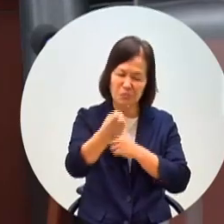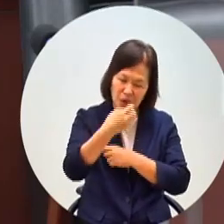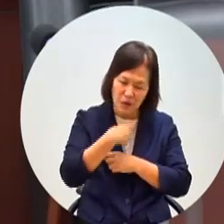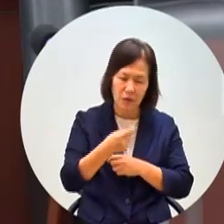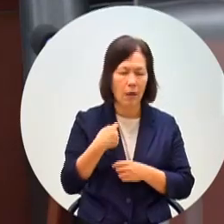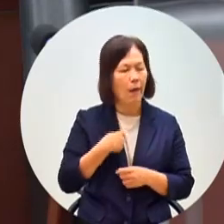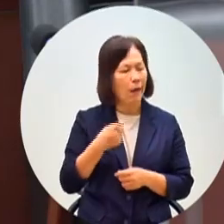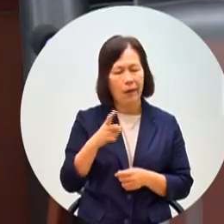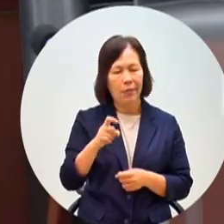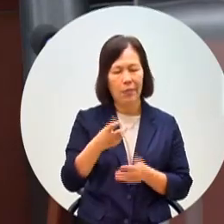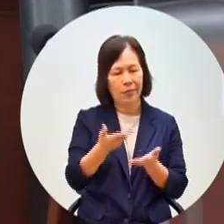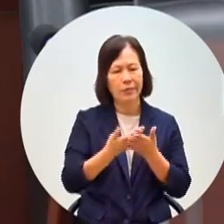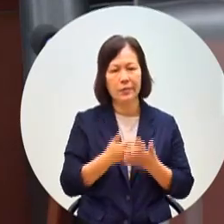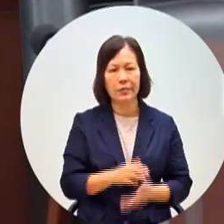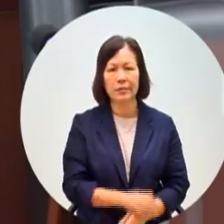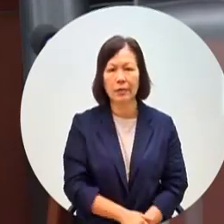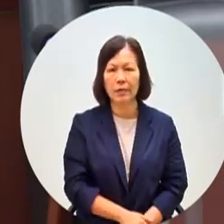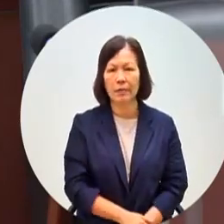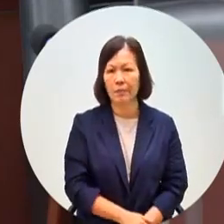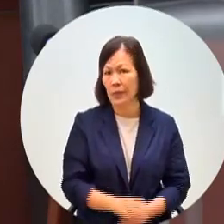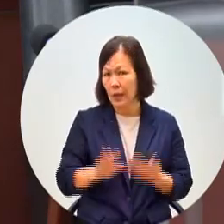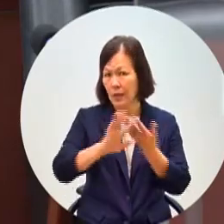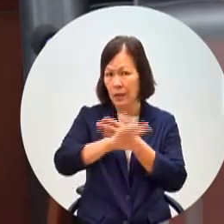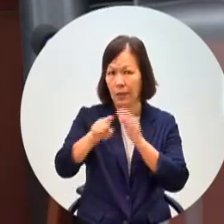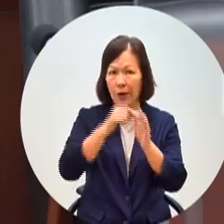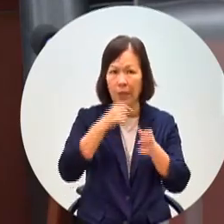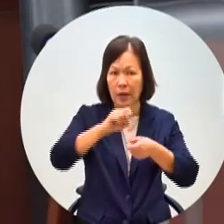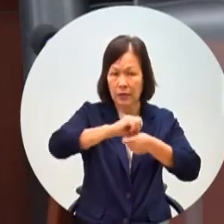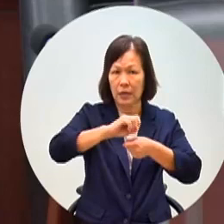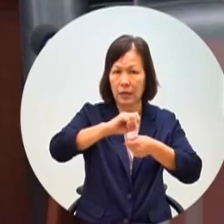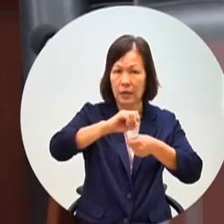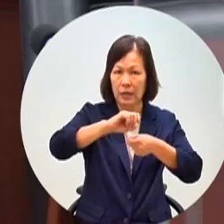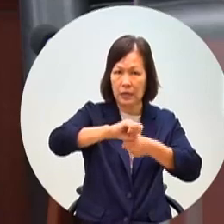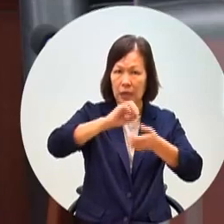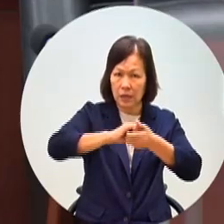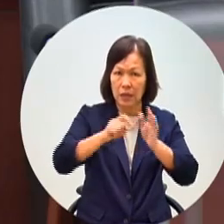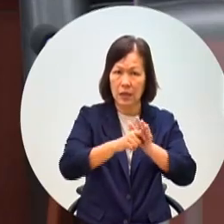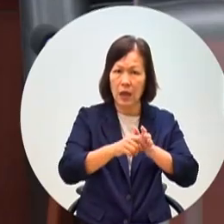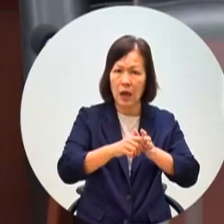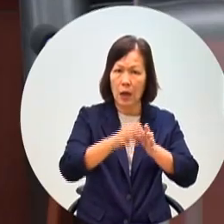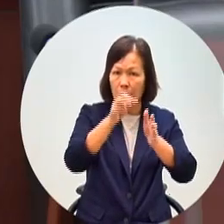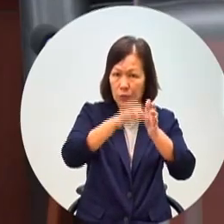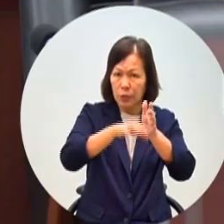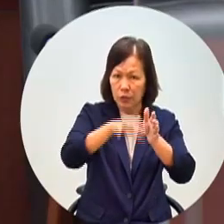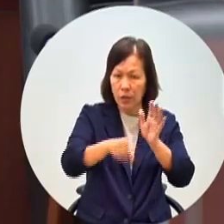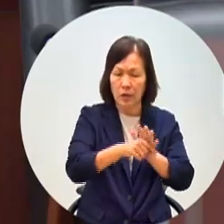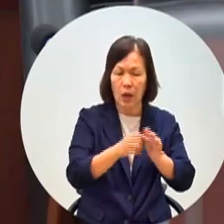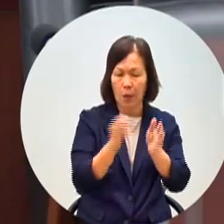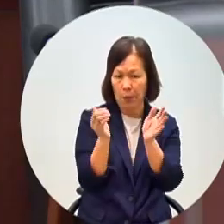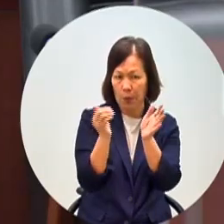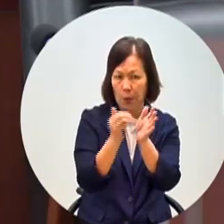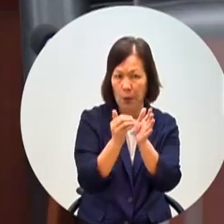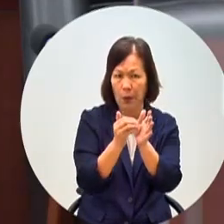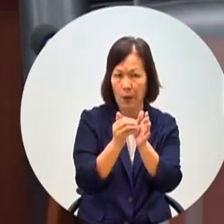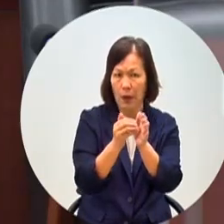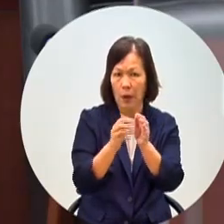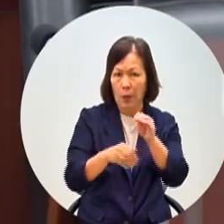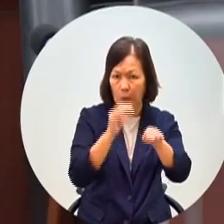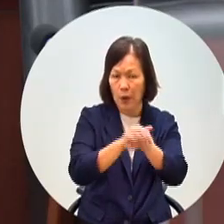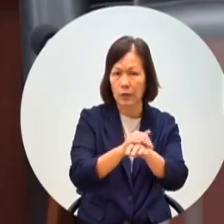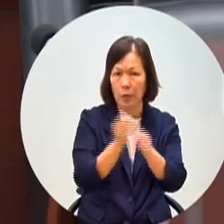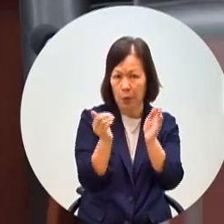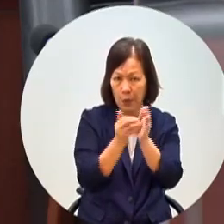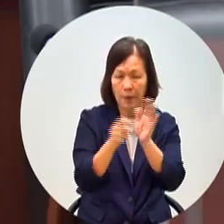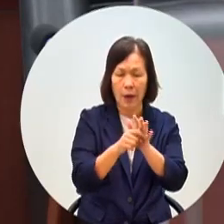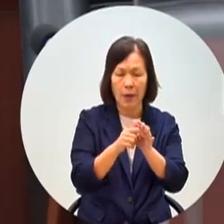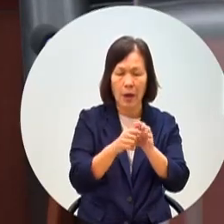接受啦。那另外一部分就是我们茄定运动公园风雨球场其实刚落成还没有验收，但是问